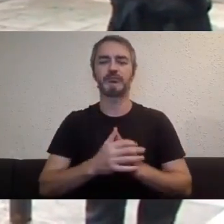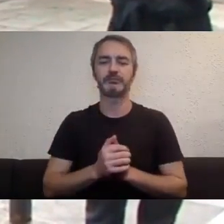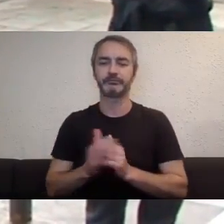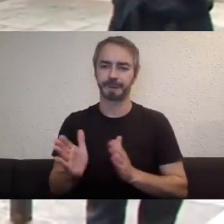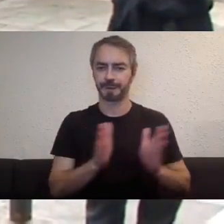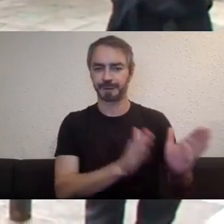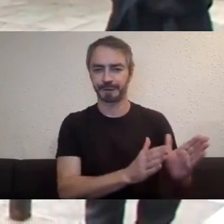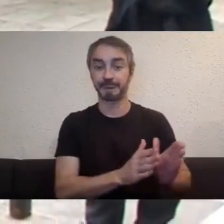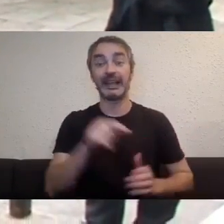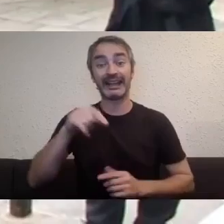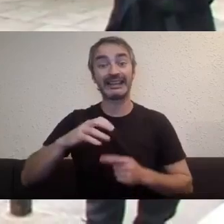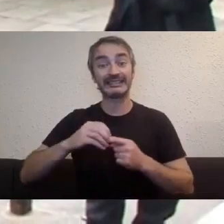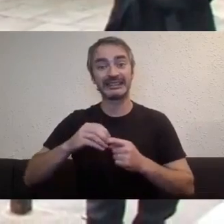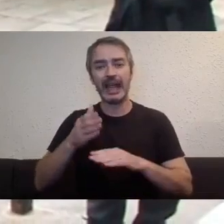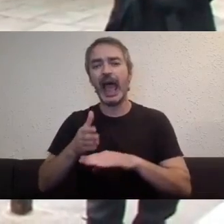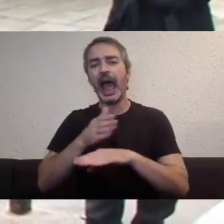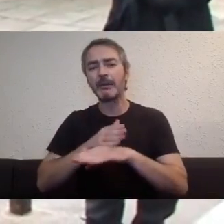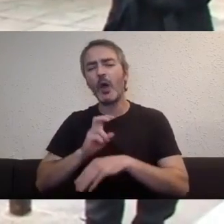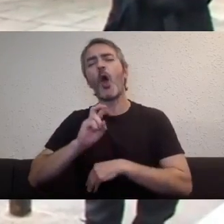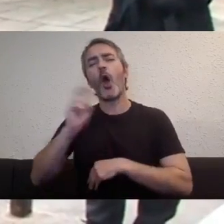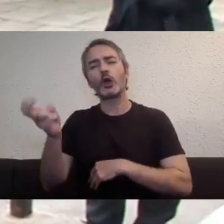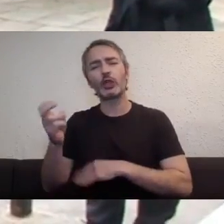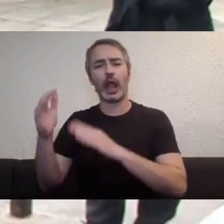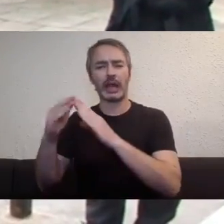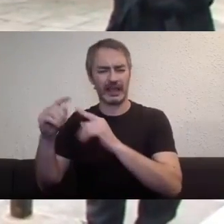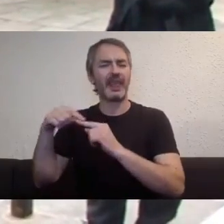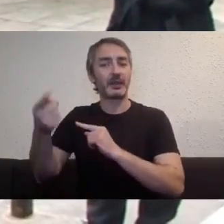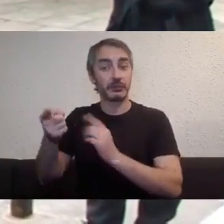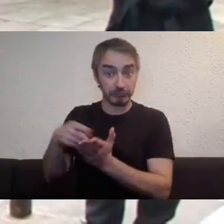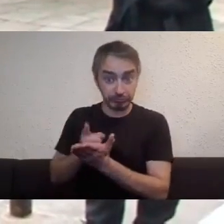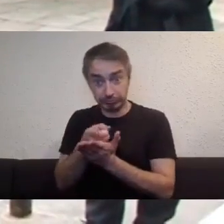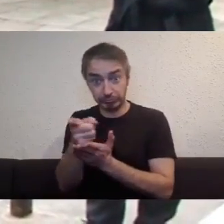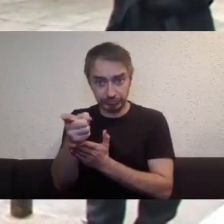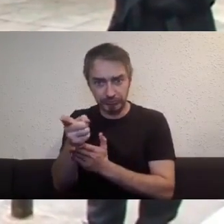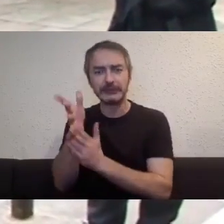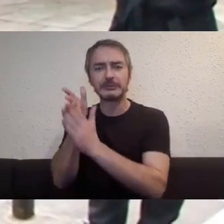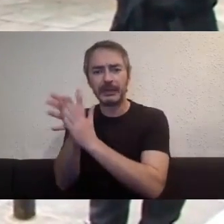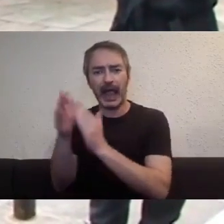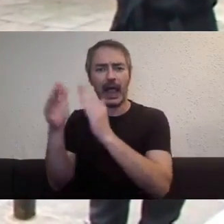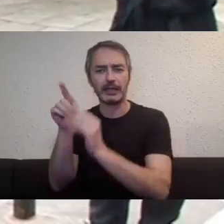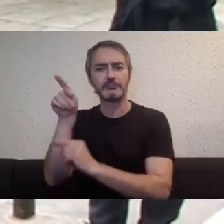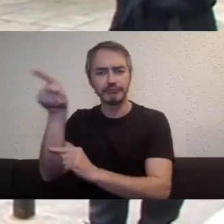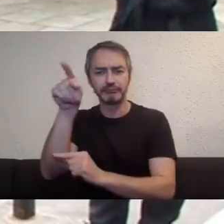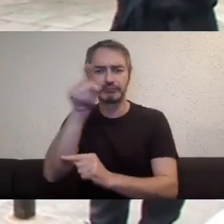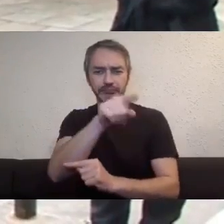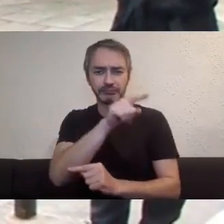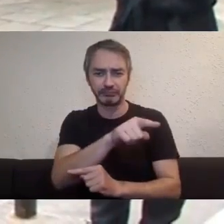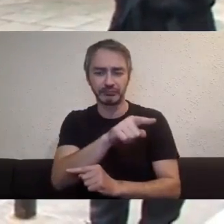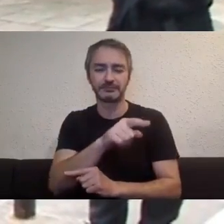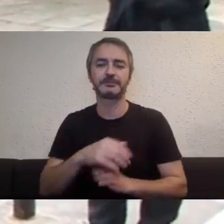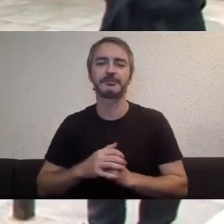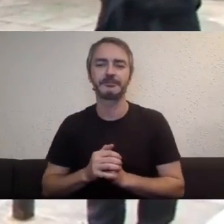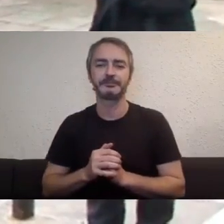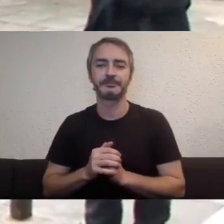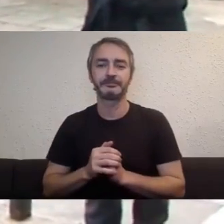Prèviament, aquí a Sants hi va haver alguna altra ocupació que ja explicarem pel recorregut, que va ser la casa de